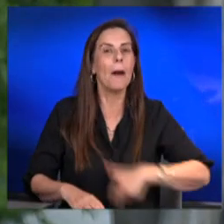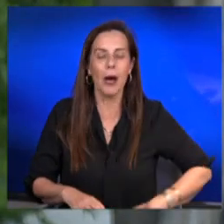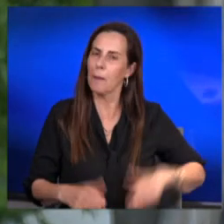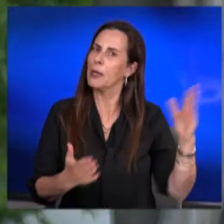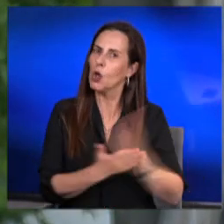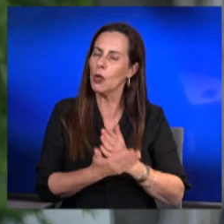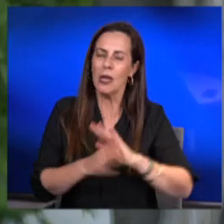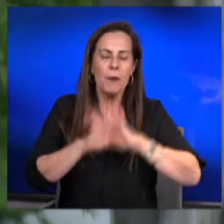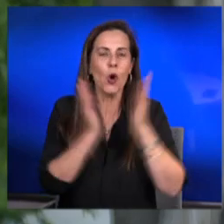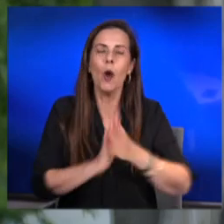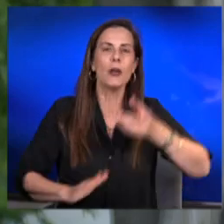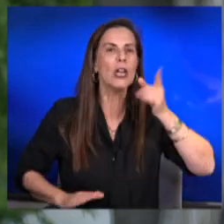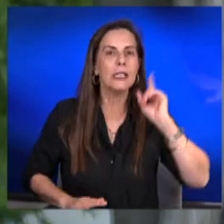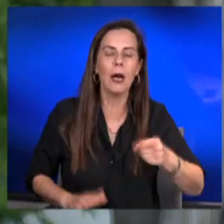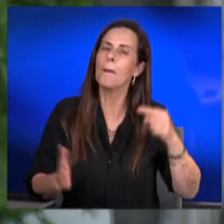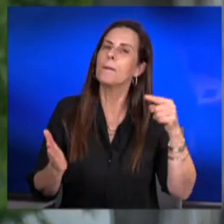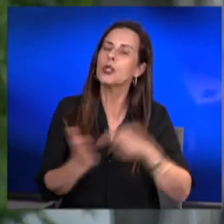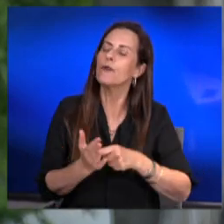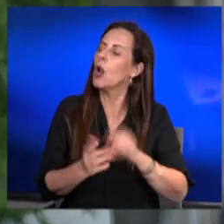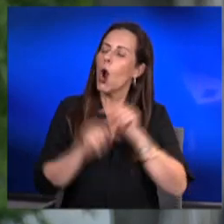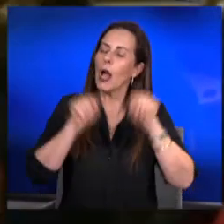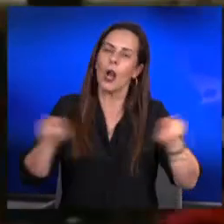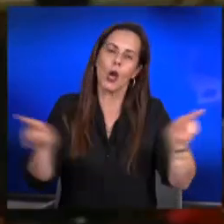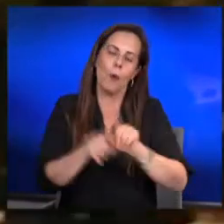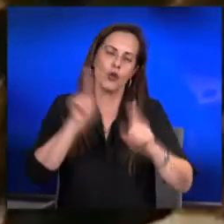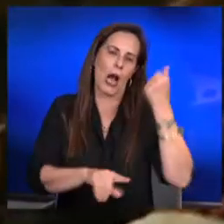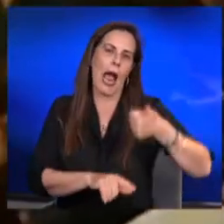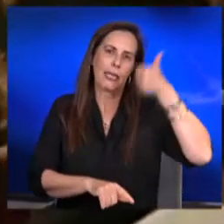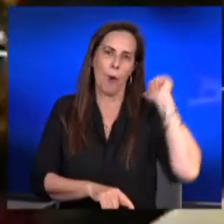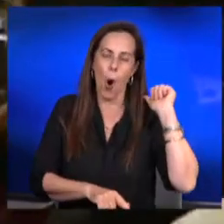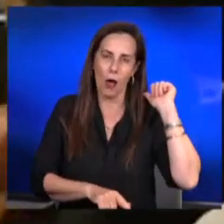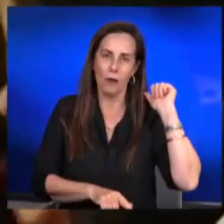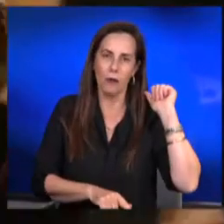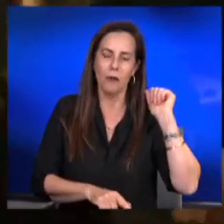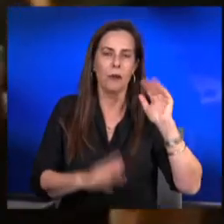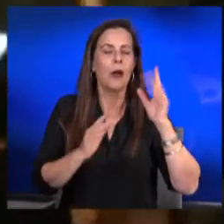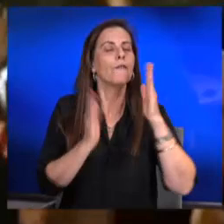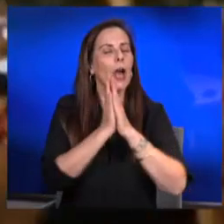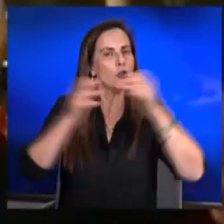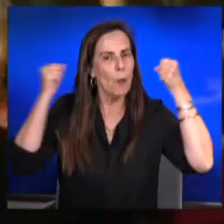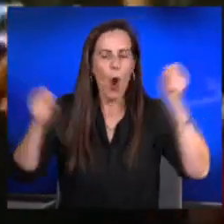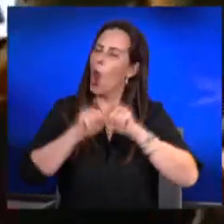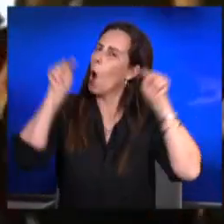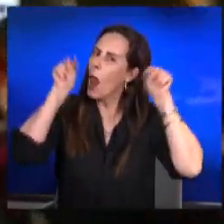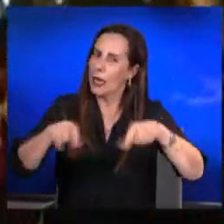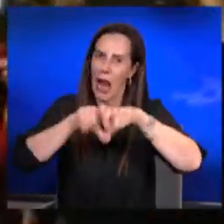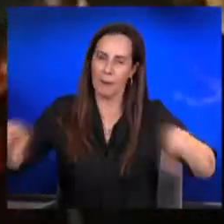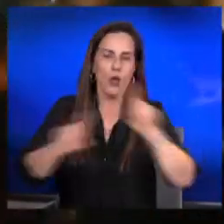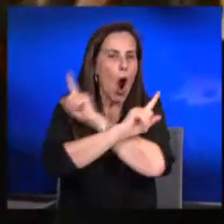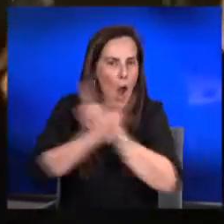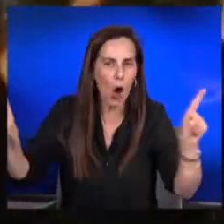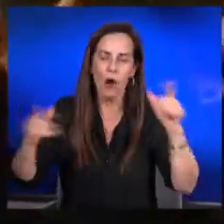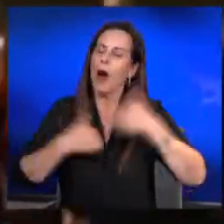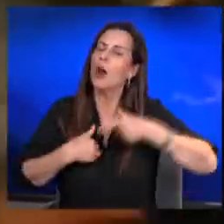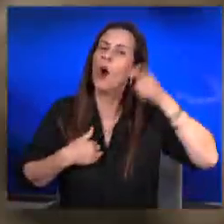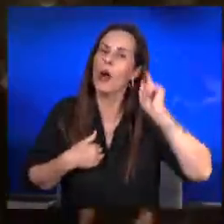מה שצריך על מנת להימנע ממקרים כמו שראינו אתמול. קראנו לאוהדים לא להגיע לאצטדיון. אנחנו חייבים